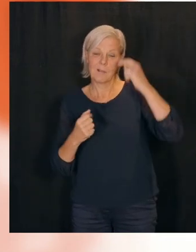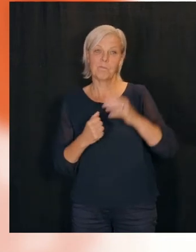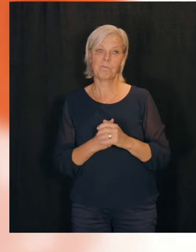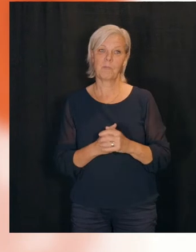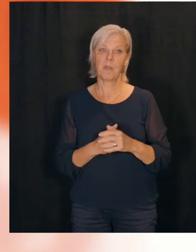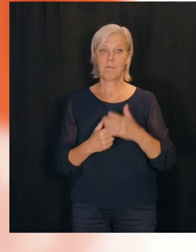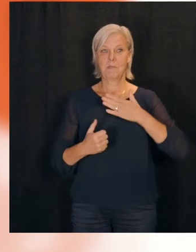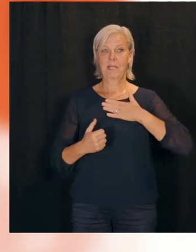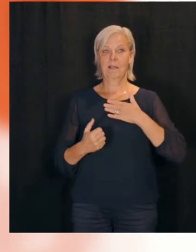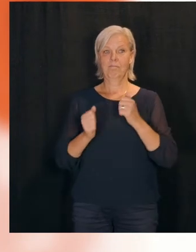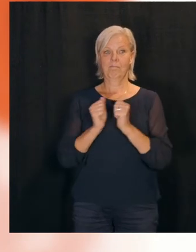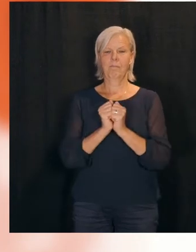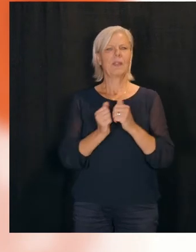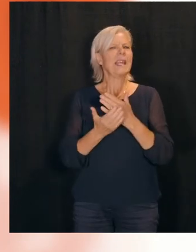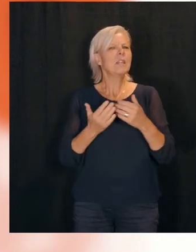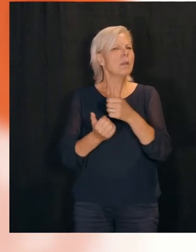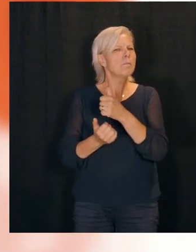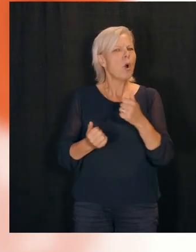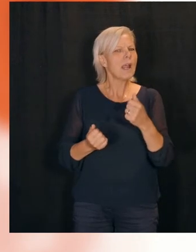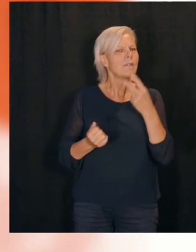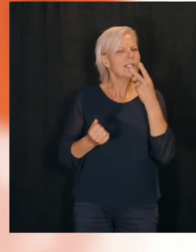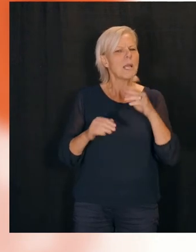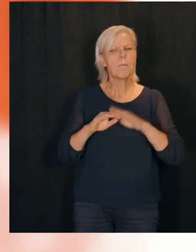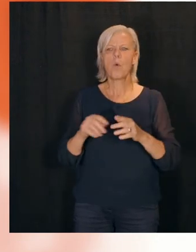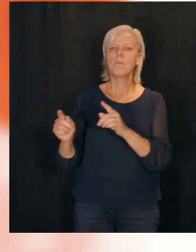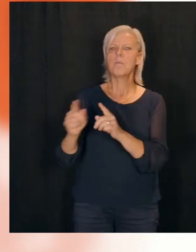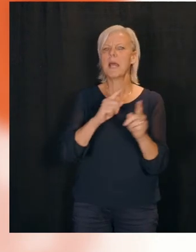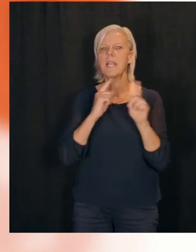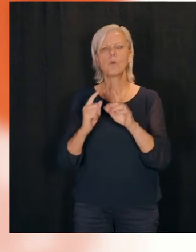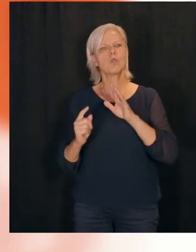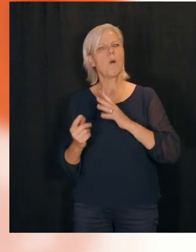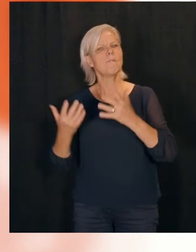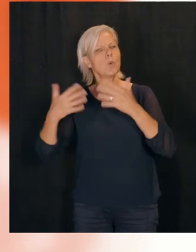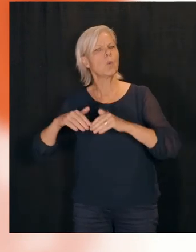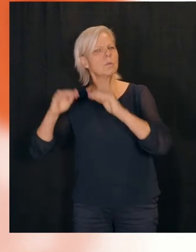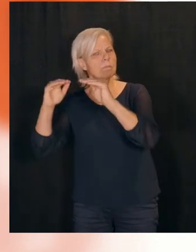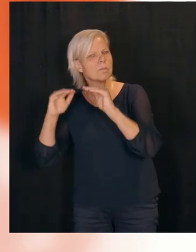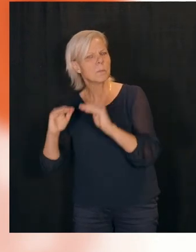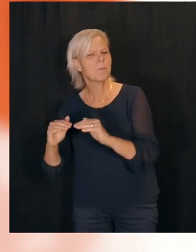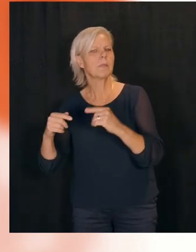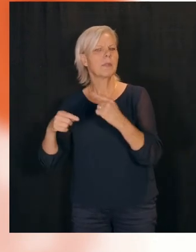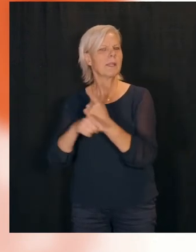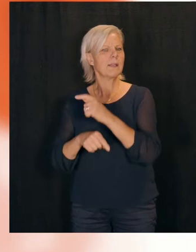viktigt att vi inte heller bara fokuserar på människor med funktionsnedsättning, utan att vi